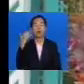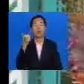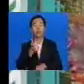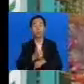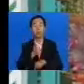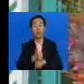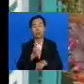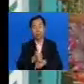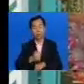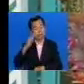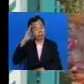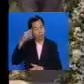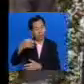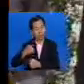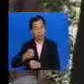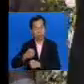อดีต